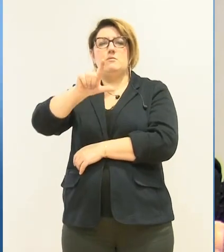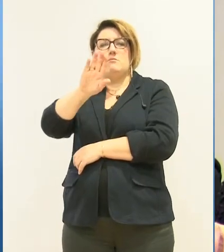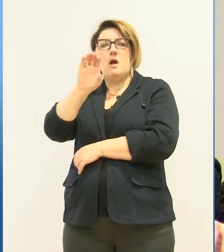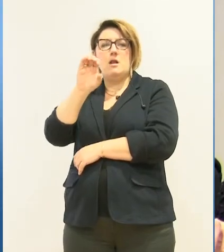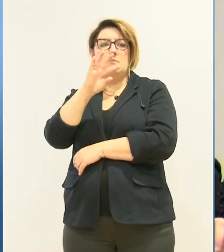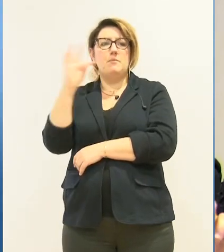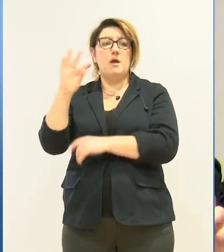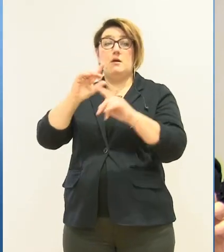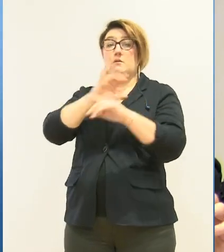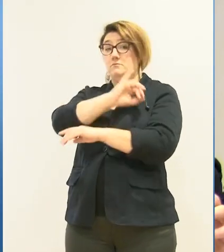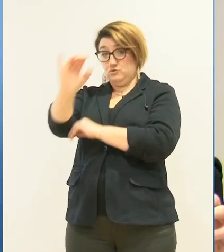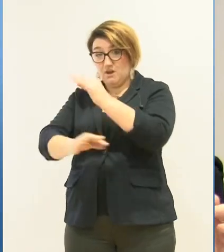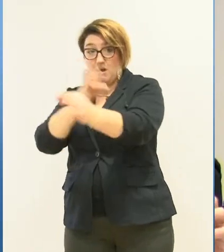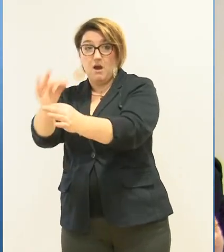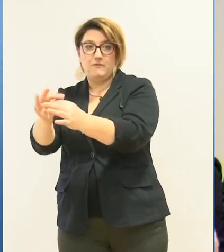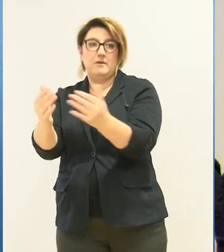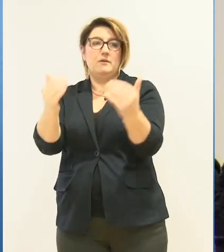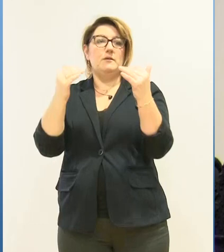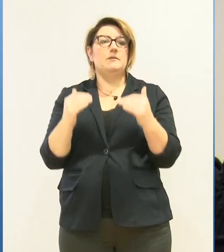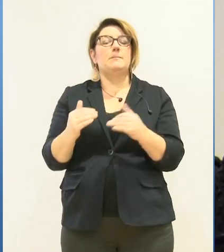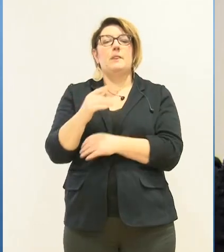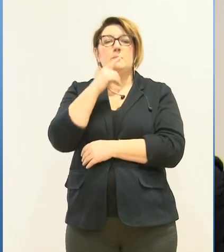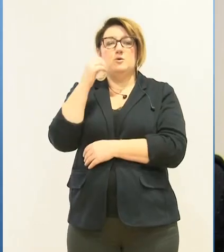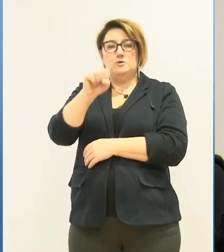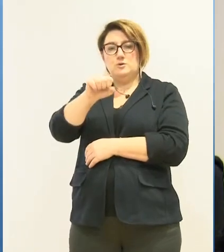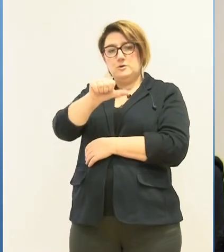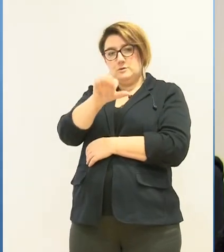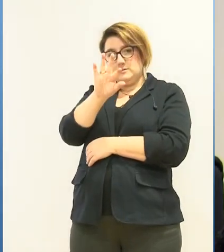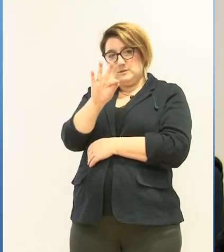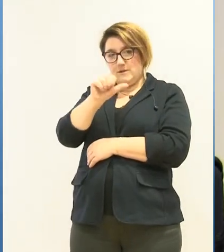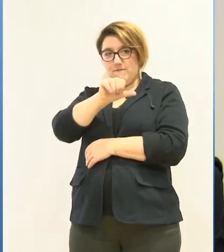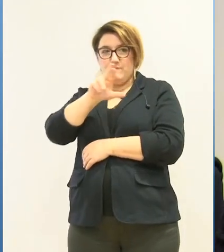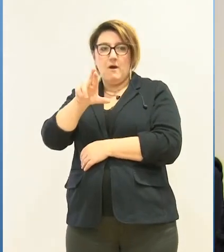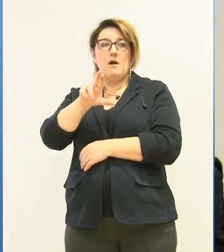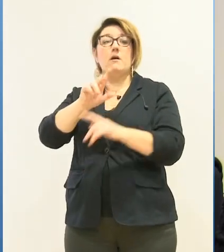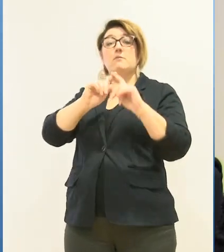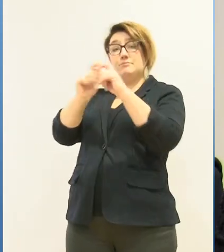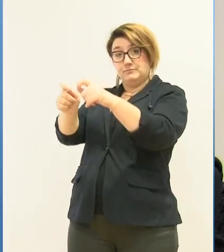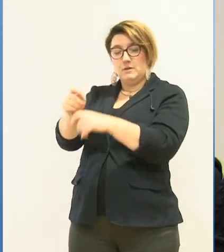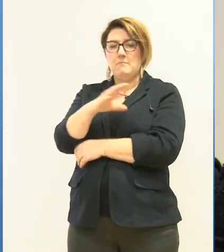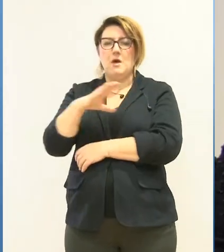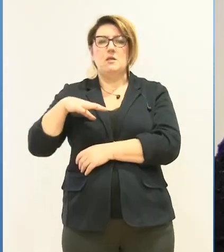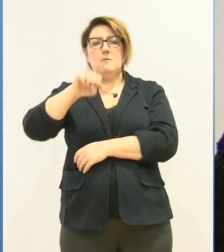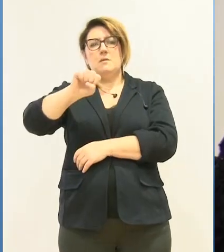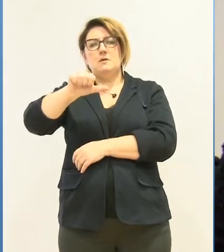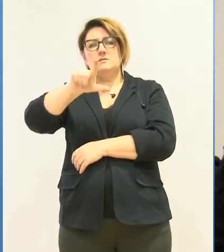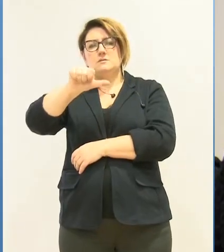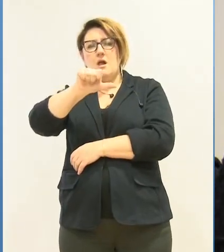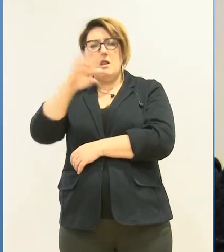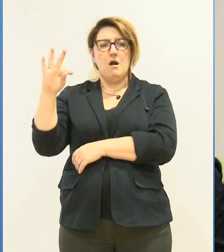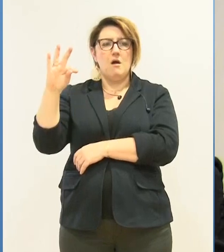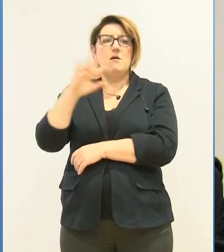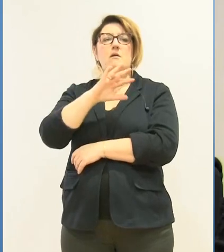clair qu'à partir car yanka pardon de ne pouvoir à monsieur sabri jusqu'à son arrivée